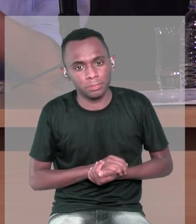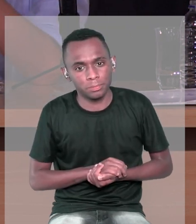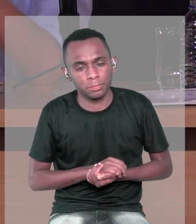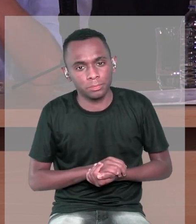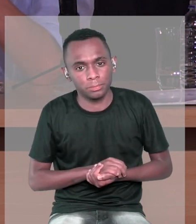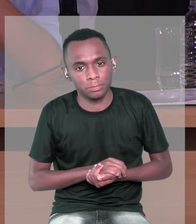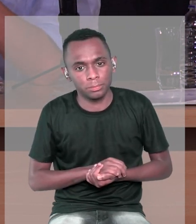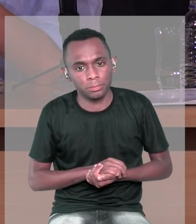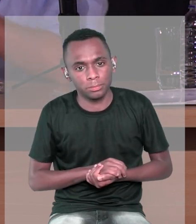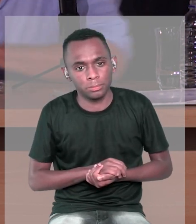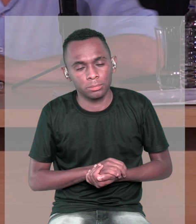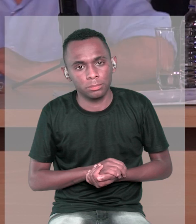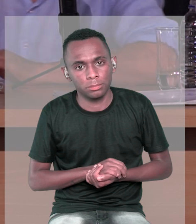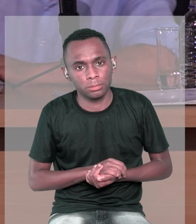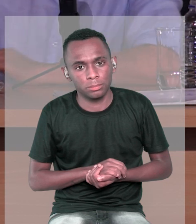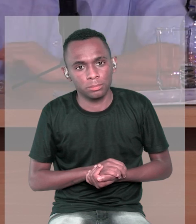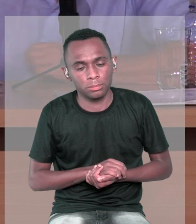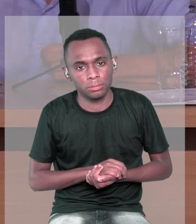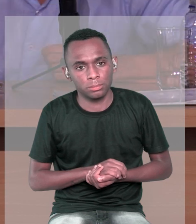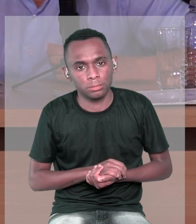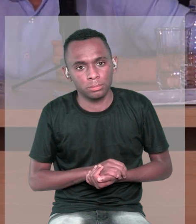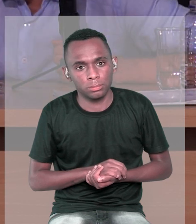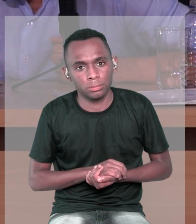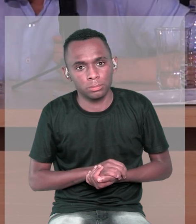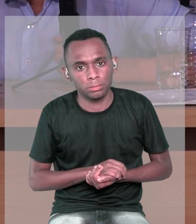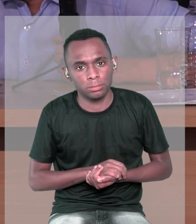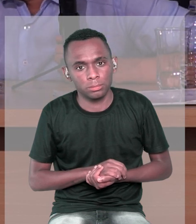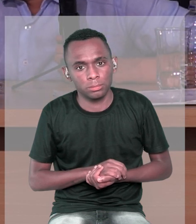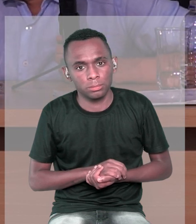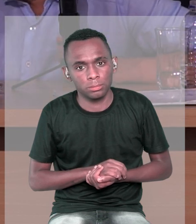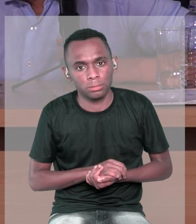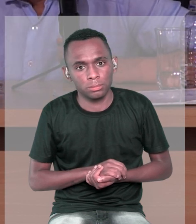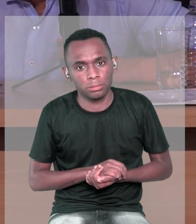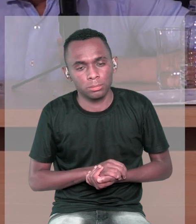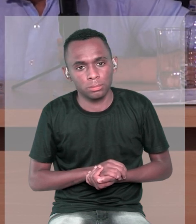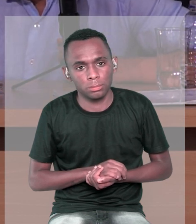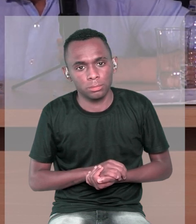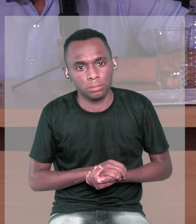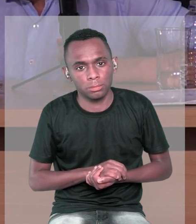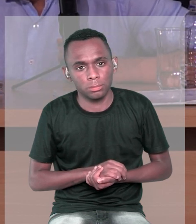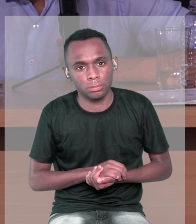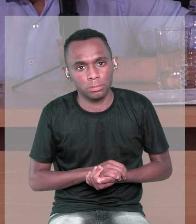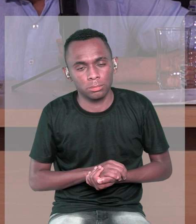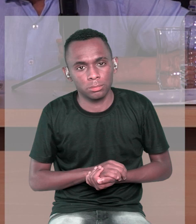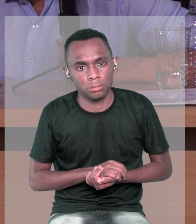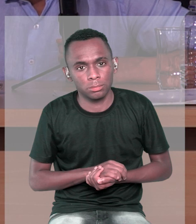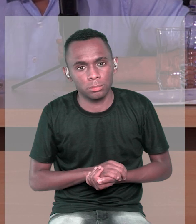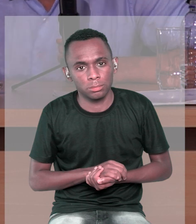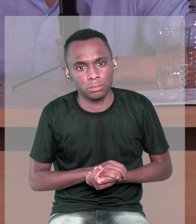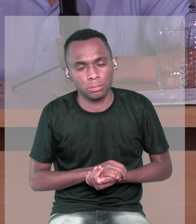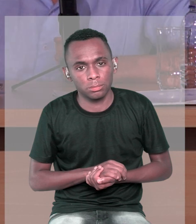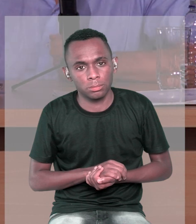clair. Si. Non, je me suis mal exprimé. Je vais reprendre. Je vais reprendre plus